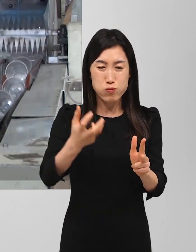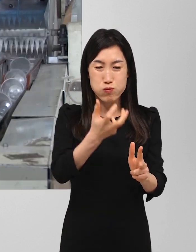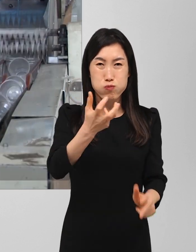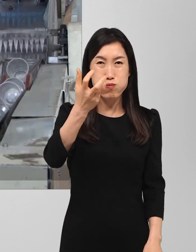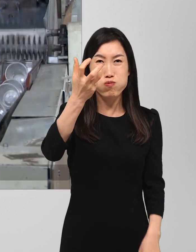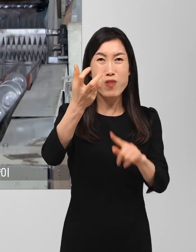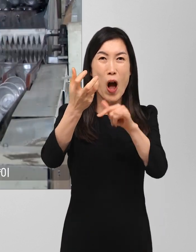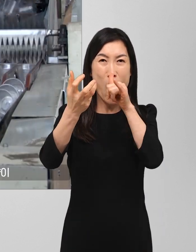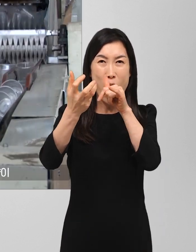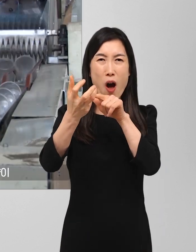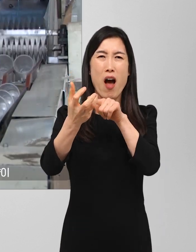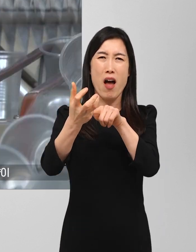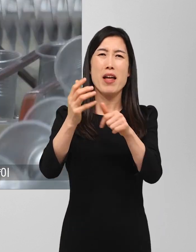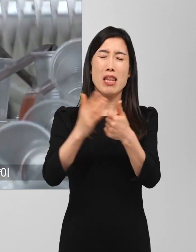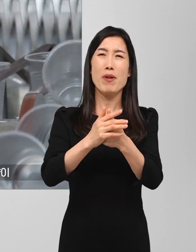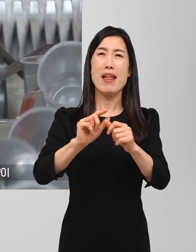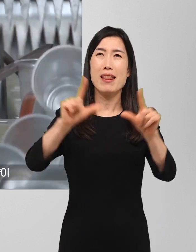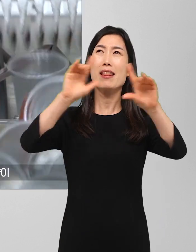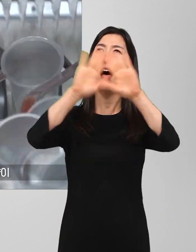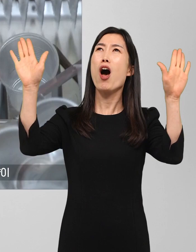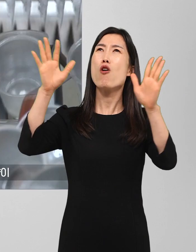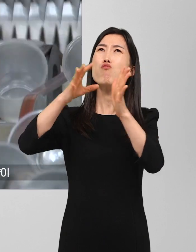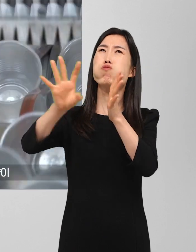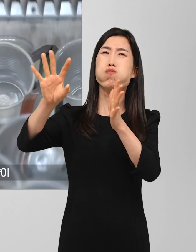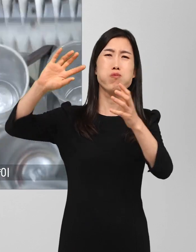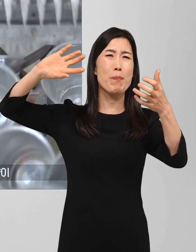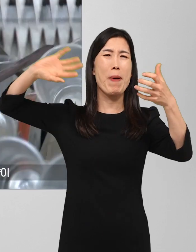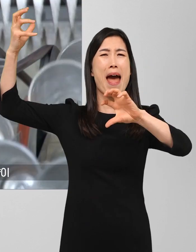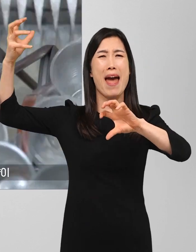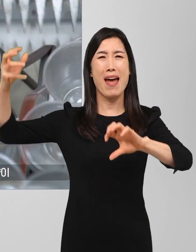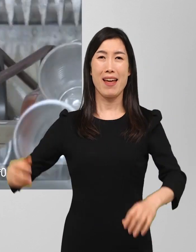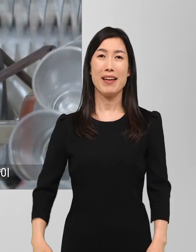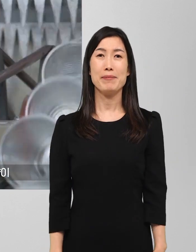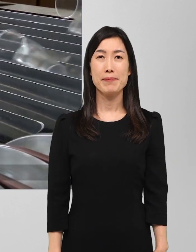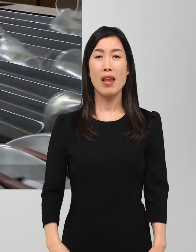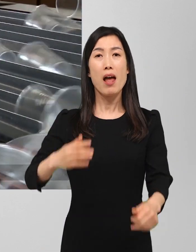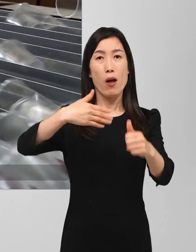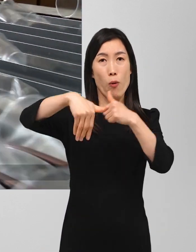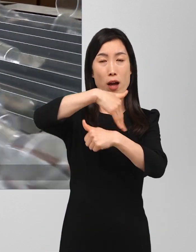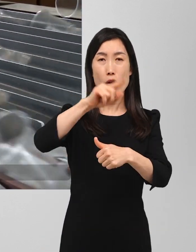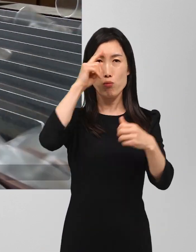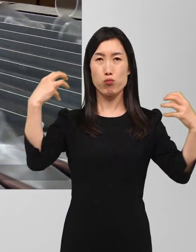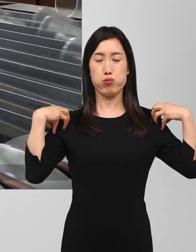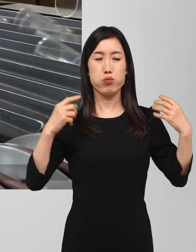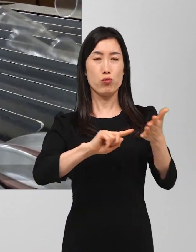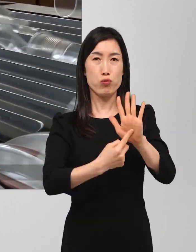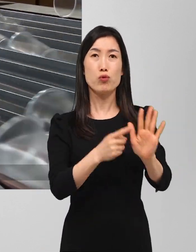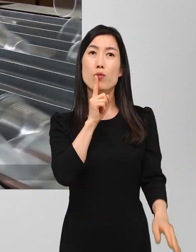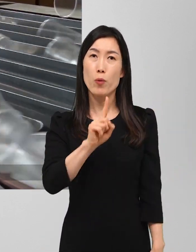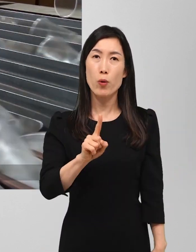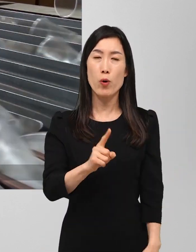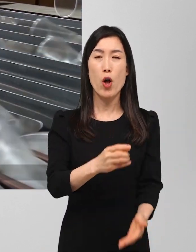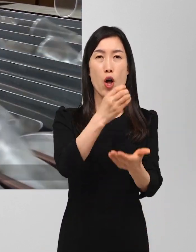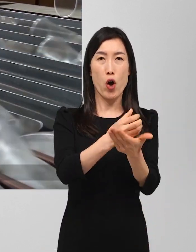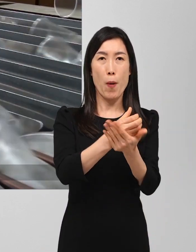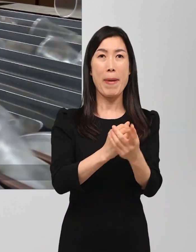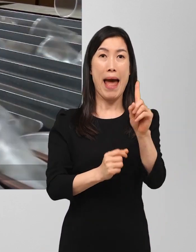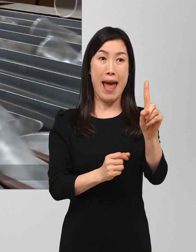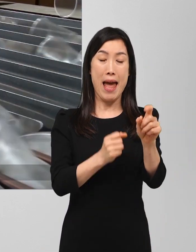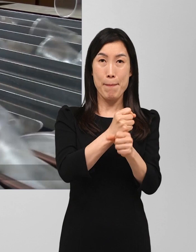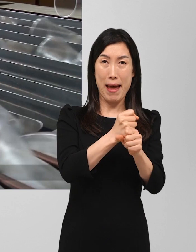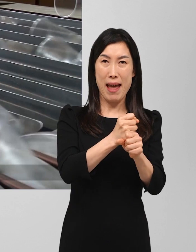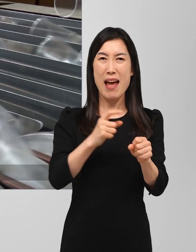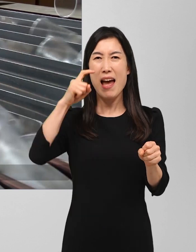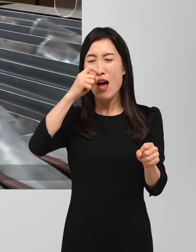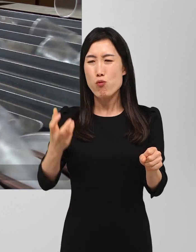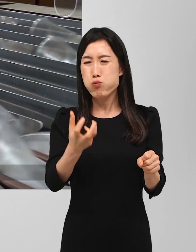일회용 플라스틱 1개를 생산하고 폐기하는 데 과정에서 발생하는 이산화탄소량이 23g이 발생한다고 합니다.